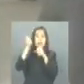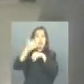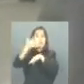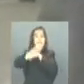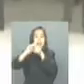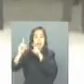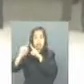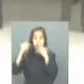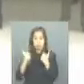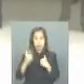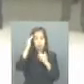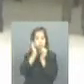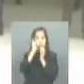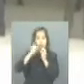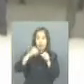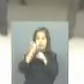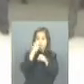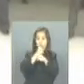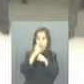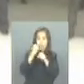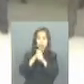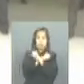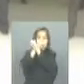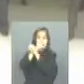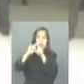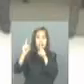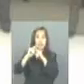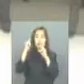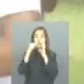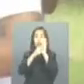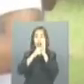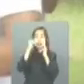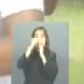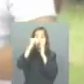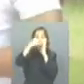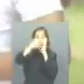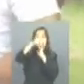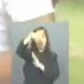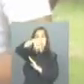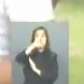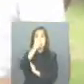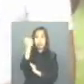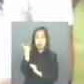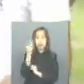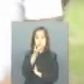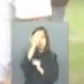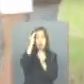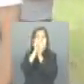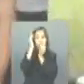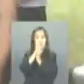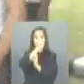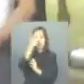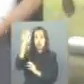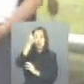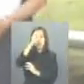ะการรักษาความปลอดภัยบุคคลสำคัญเช่นที่จังหวัดพิจิตรซึ่งมีการร้องขอกำลังตำรวจ16นายดูแลความปลอดภั